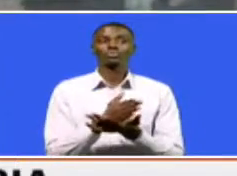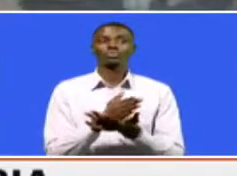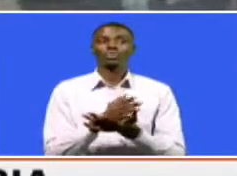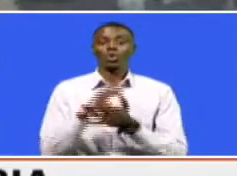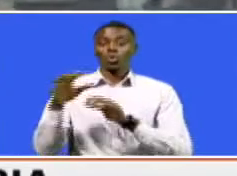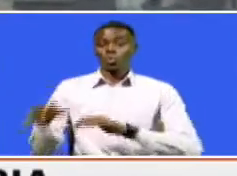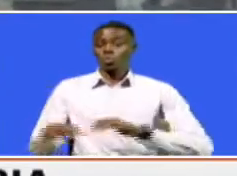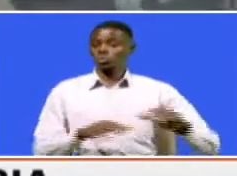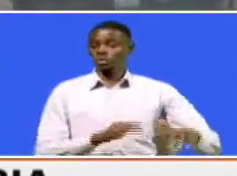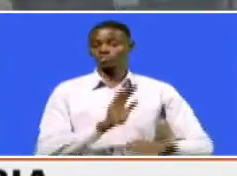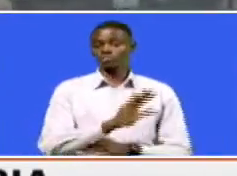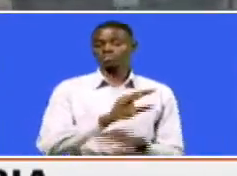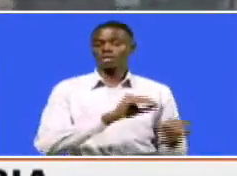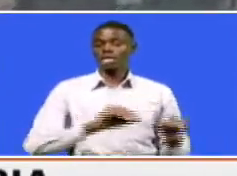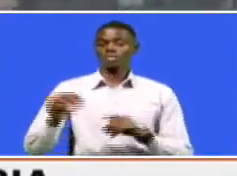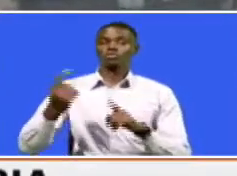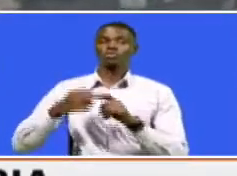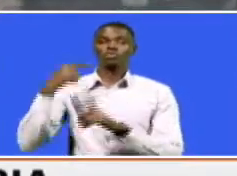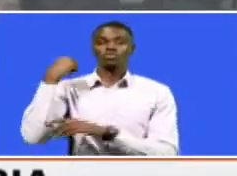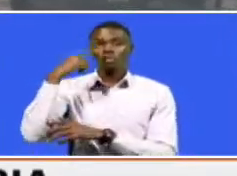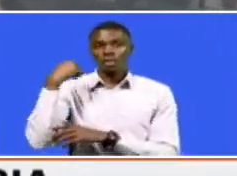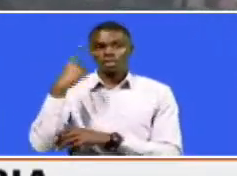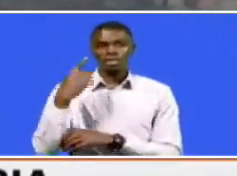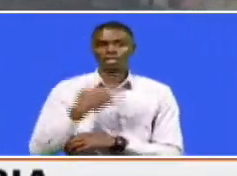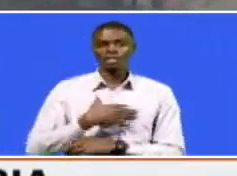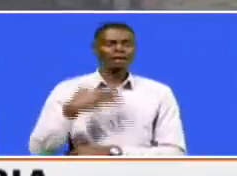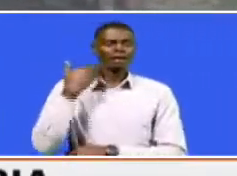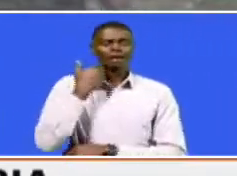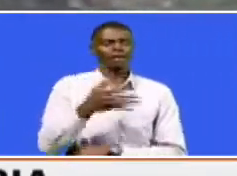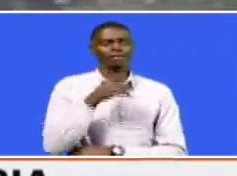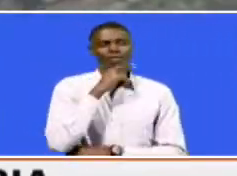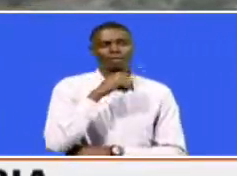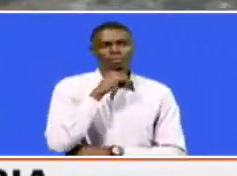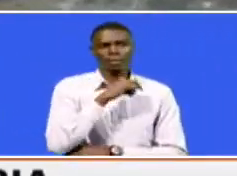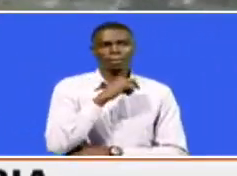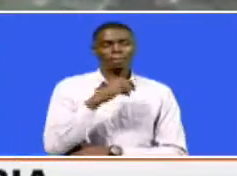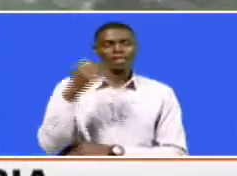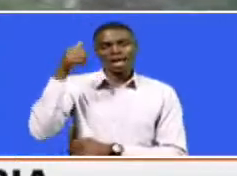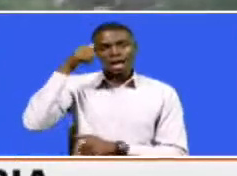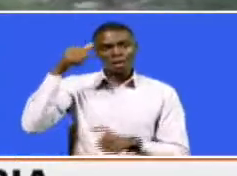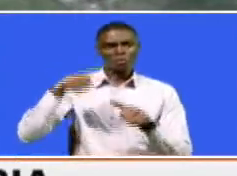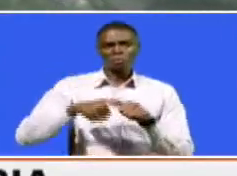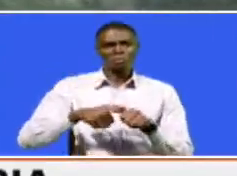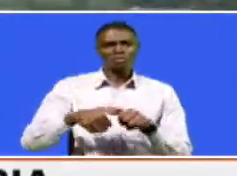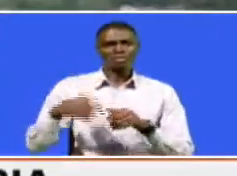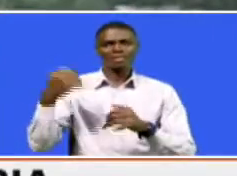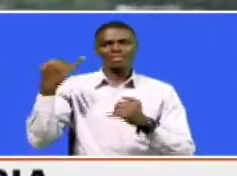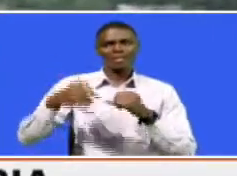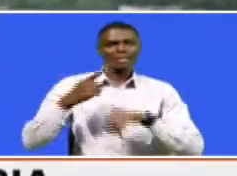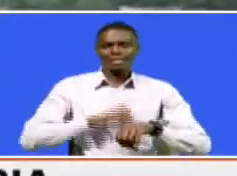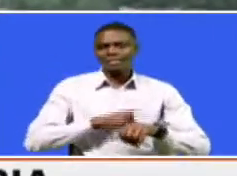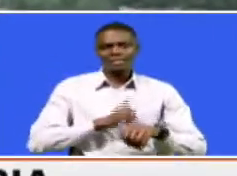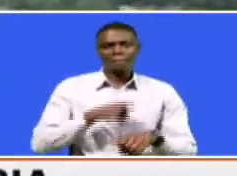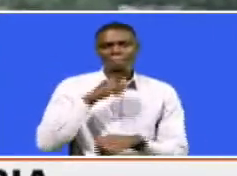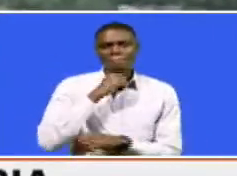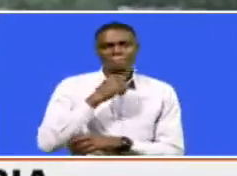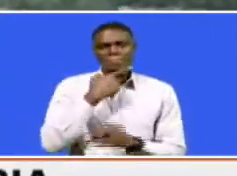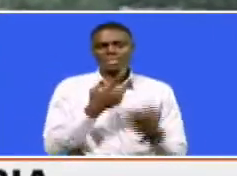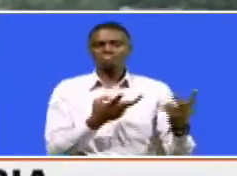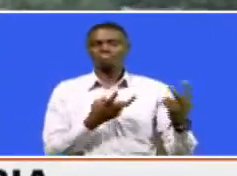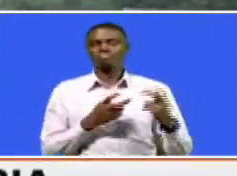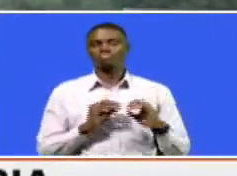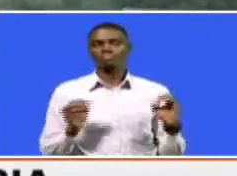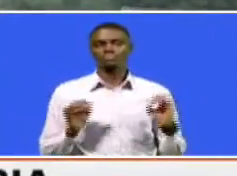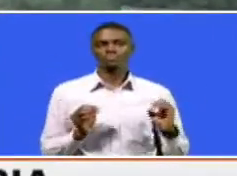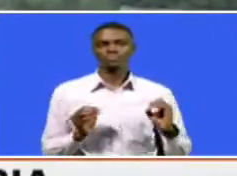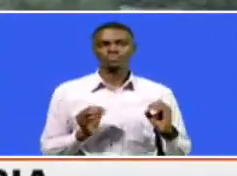kwake kulimfanya hame mtaa wa Madhare na kuchukia wanaume kwa jumla. Hakumbuki ni lini mwisho alivutiwa na mwanamume yoyote,